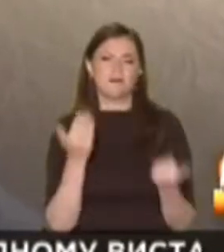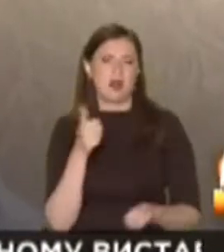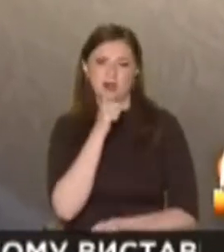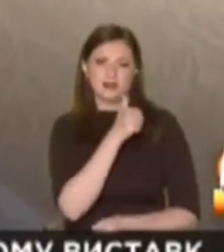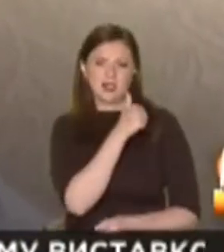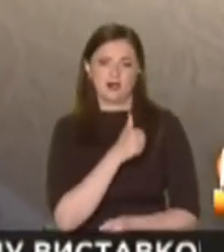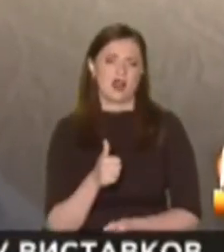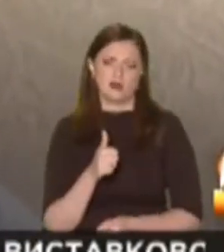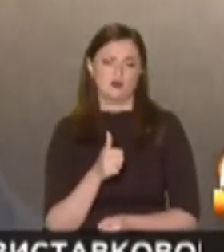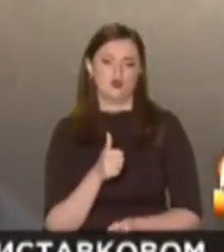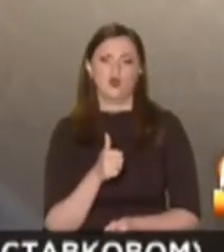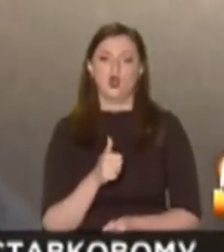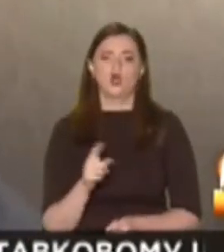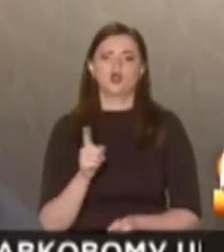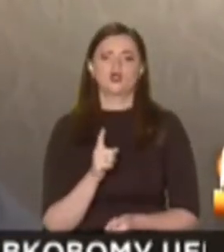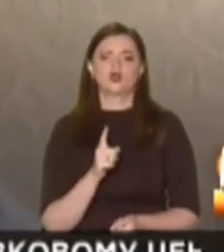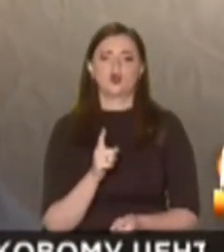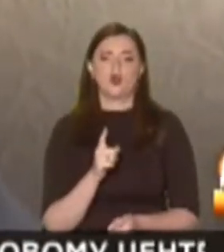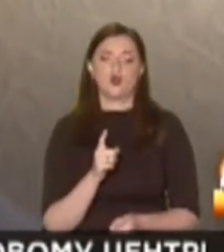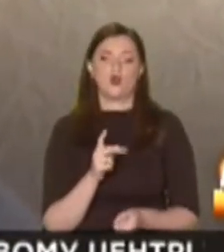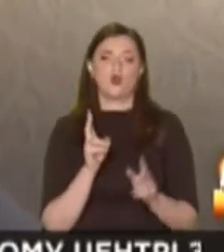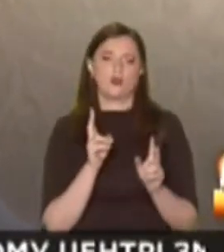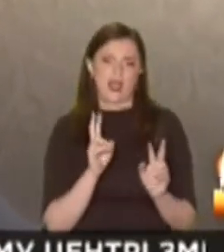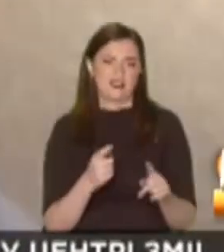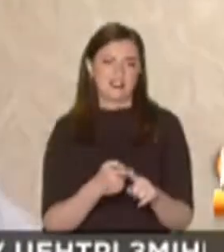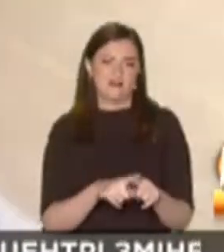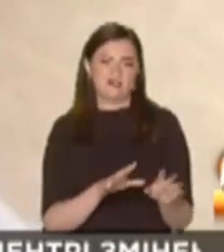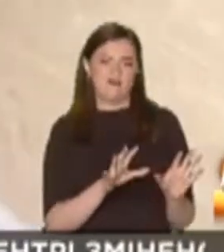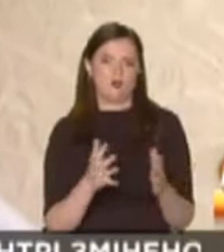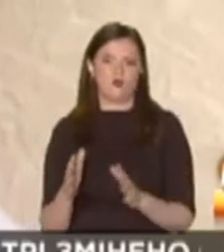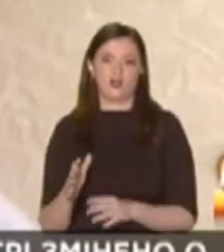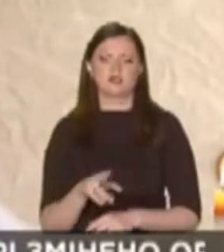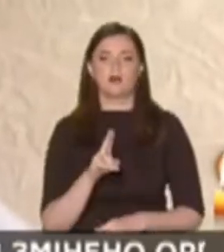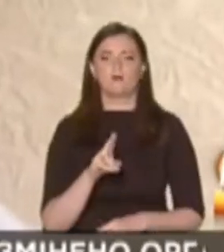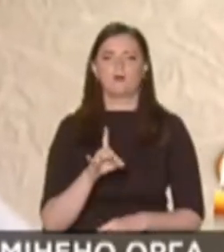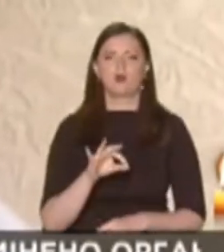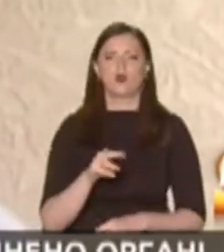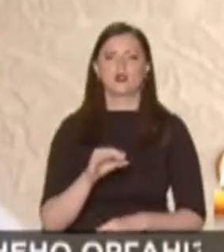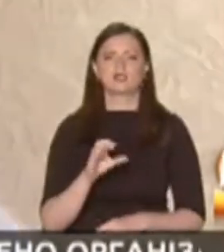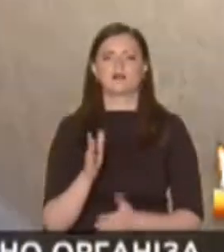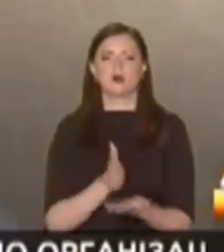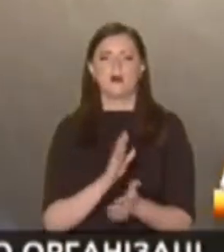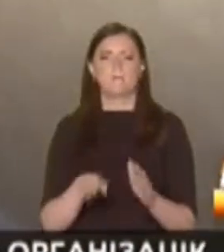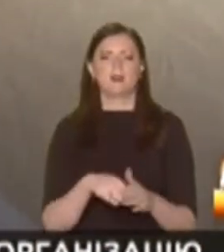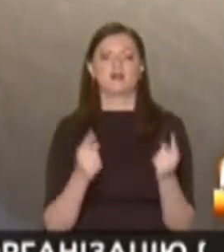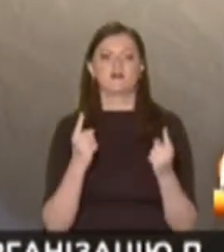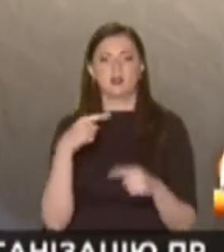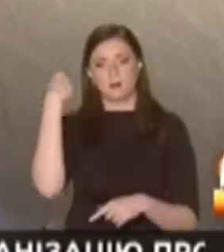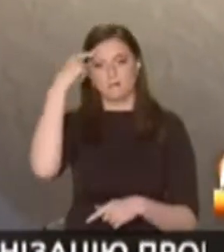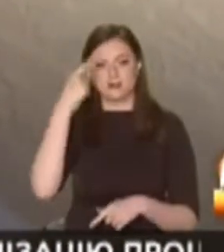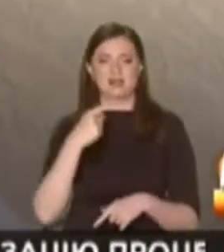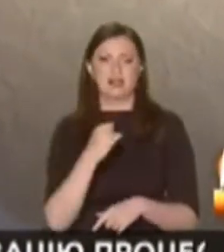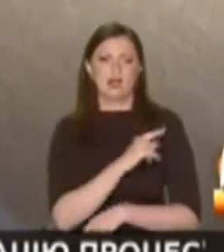секрету полішинелю, щоб сказати, як це все відбувається. Роман Протасевич знаходиться під великим психологічним